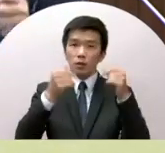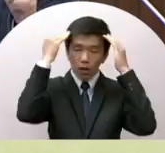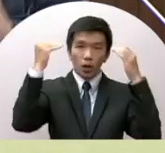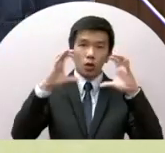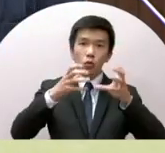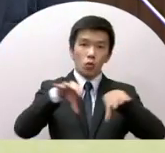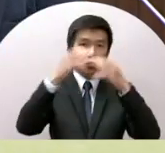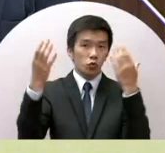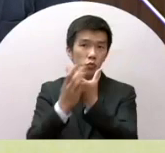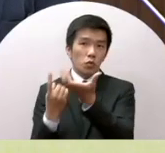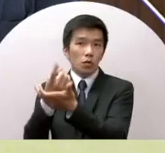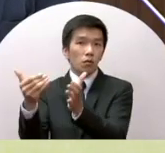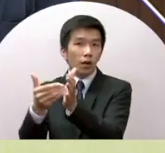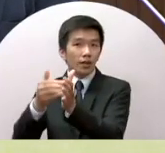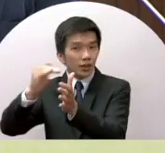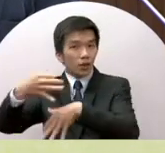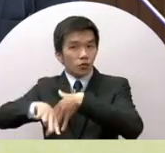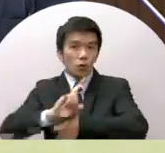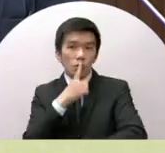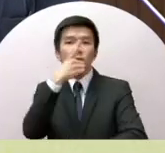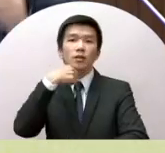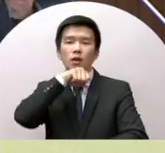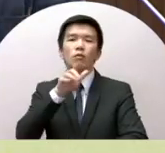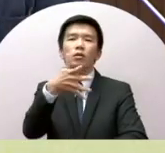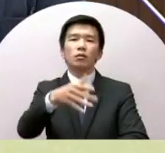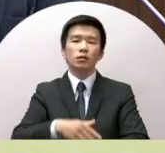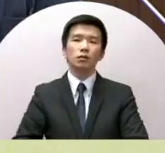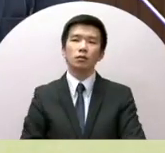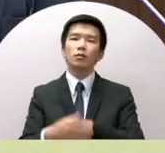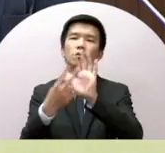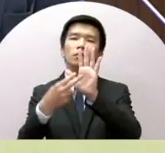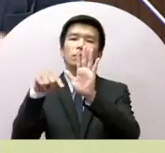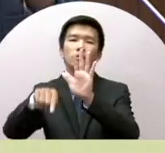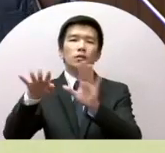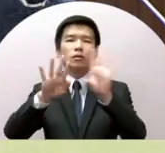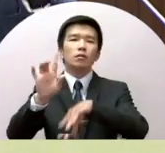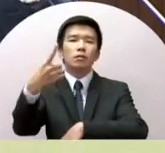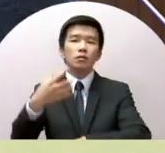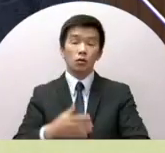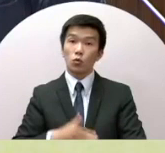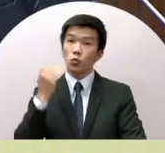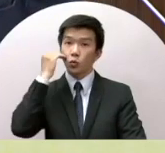链为什么只有台湾没有？部长，你可不可以做个解释？这到底发生了什么状况？如